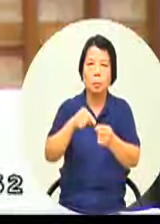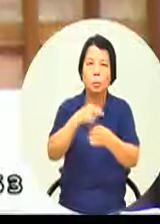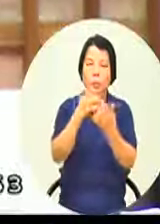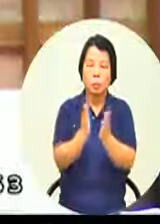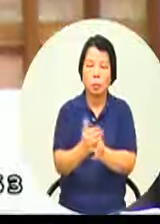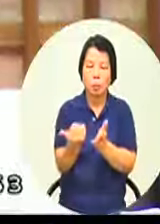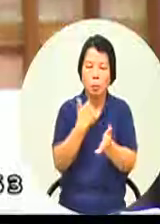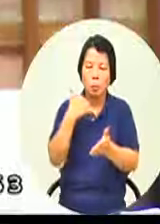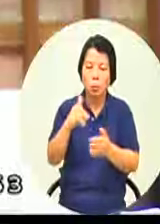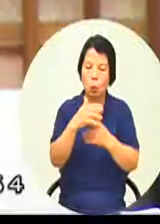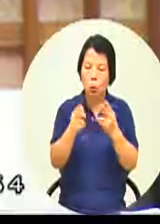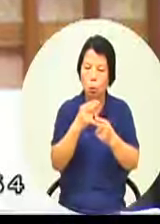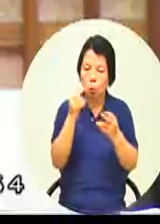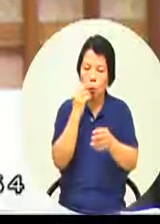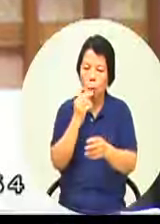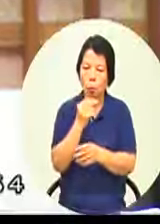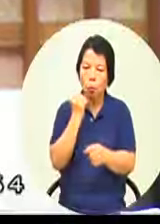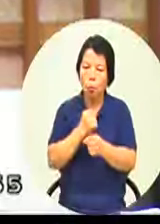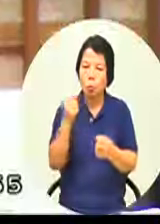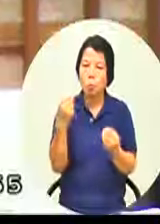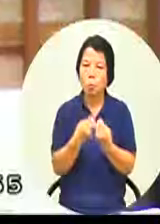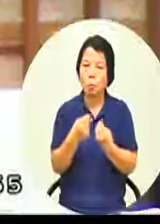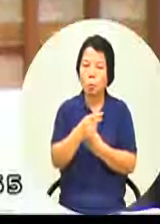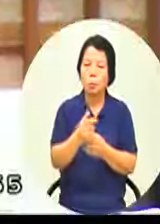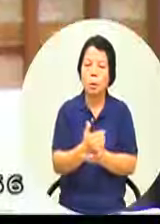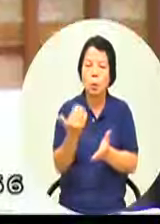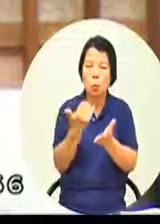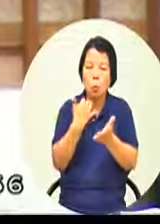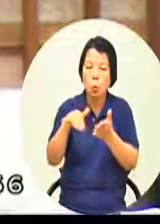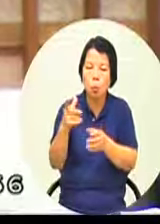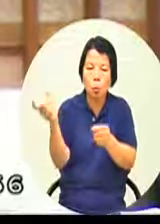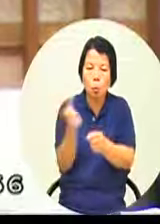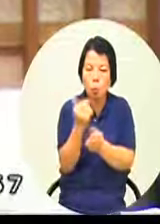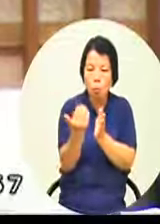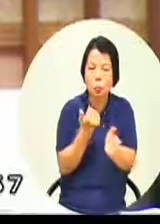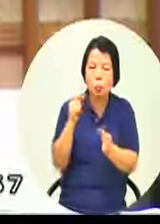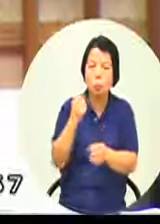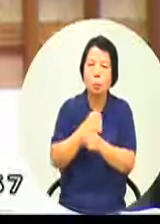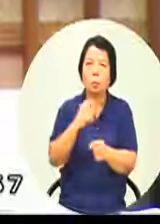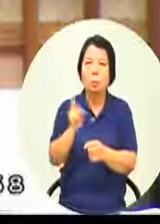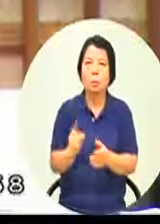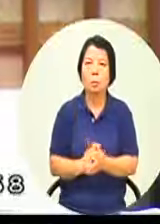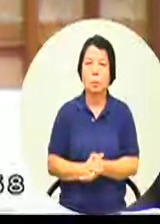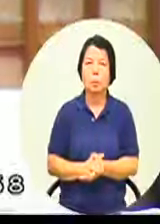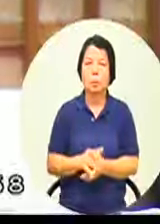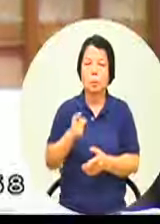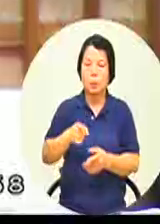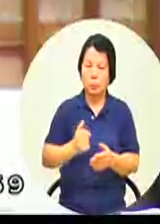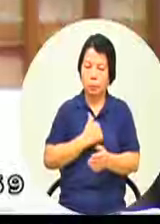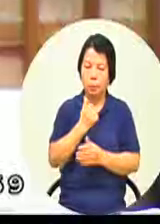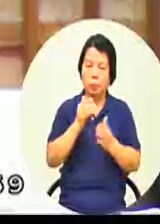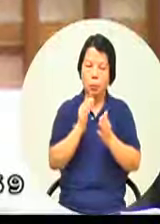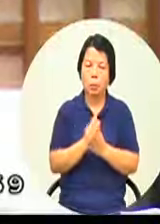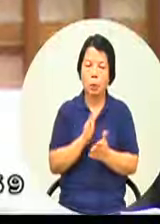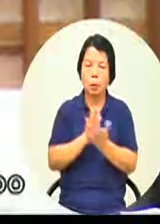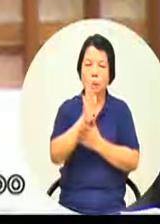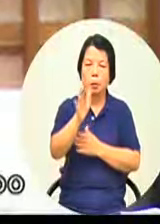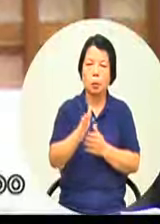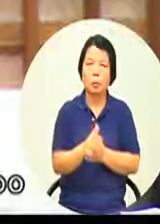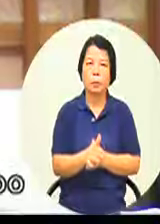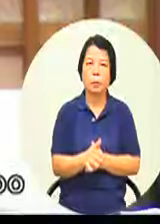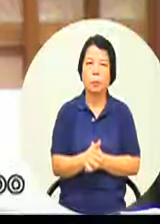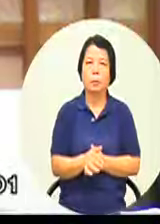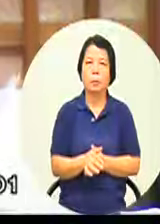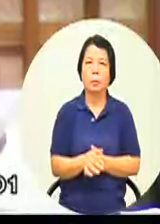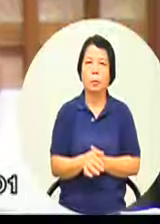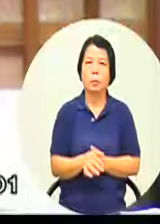期我们要怎么样做，预期台风我们行政单位怎么做， 所以 这个作为才是真正未来。 对，我刘言，我